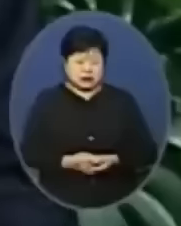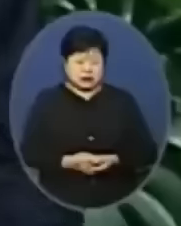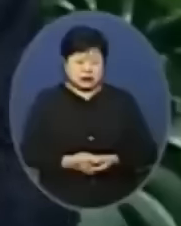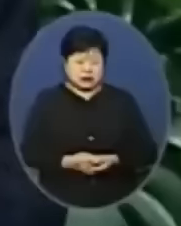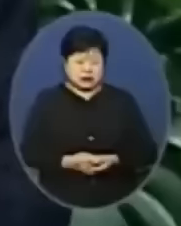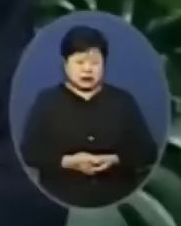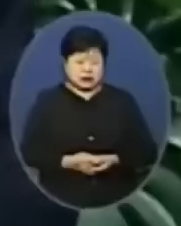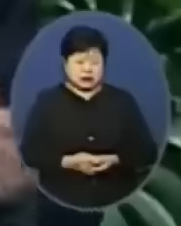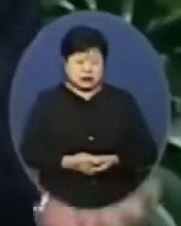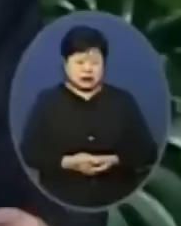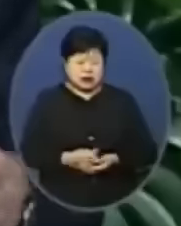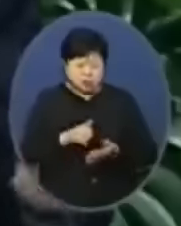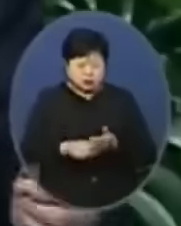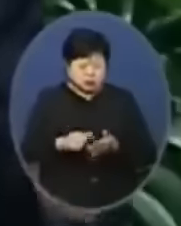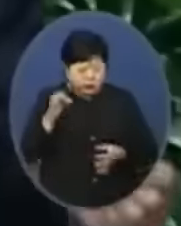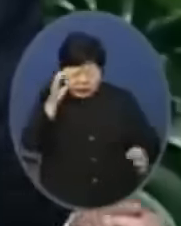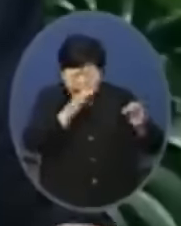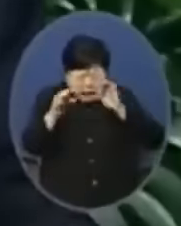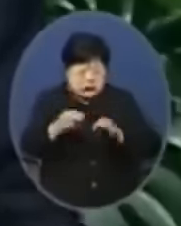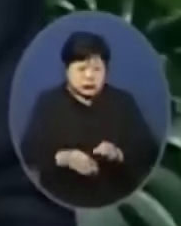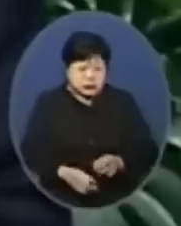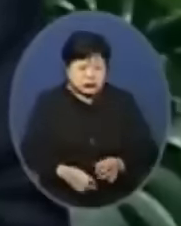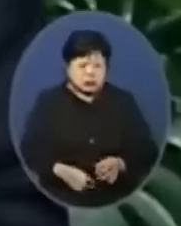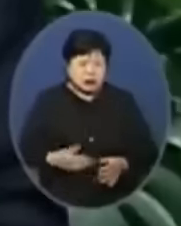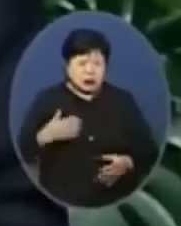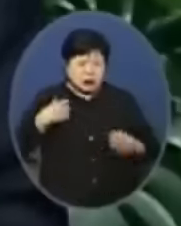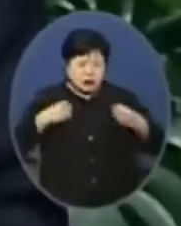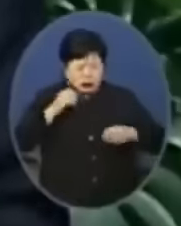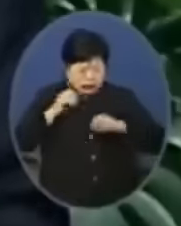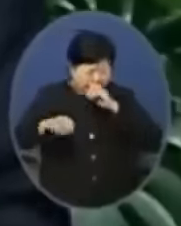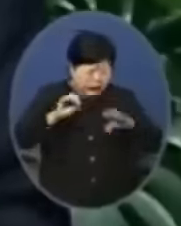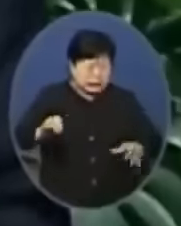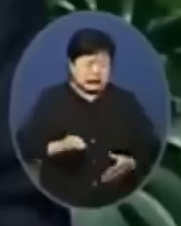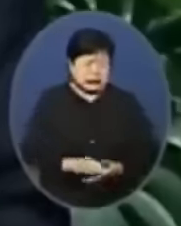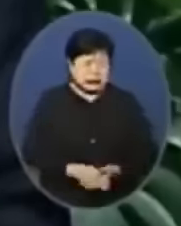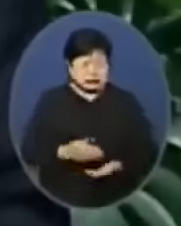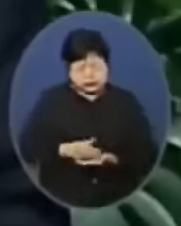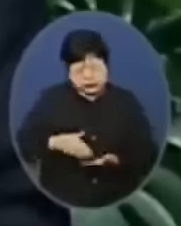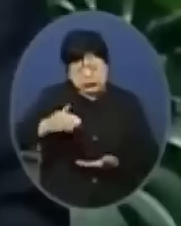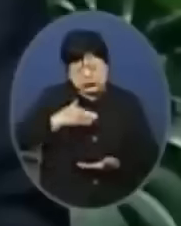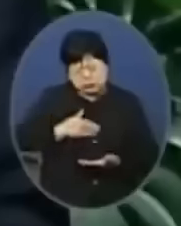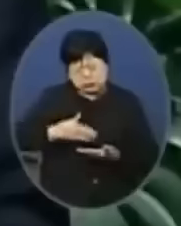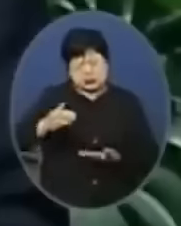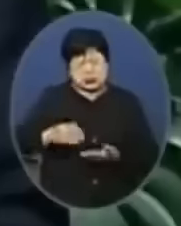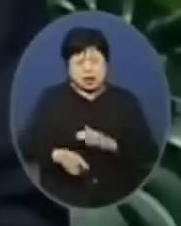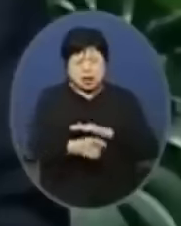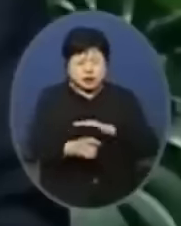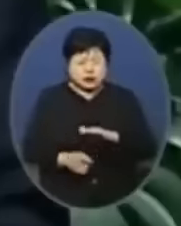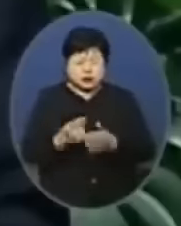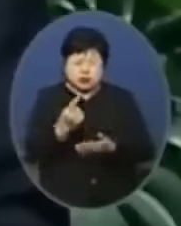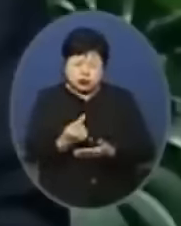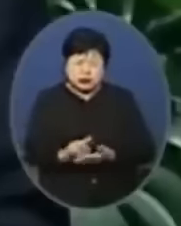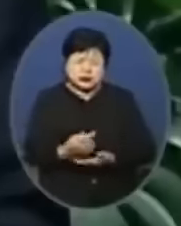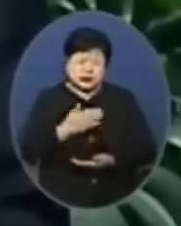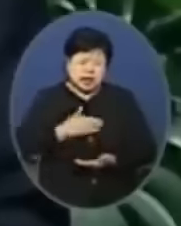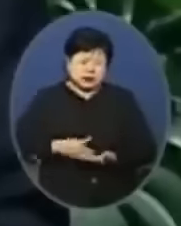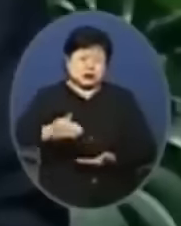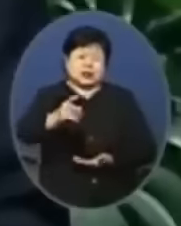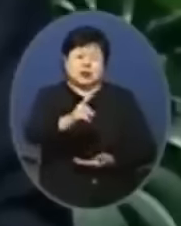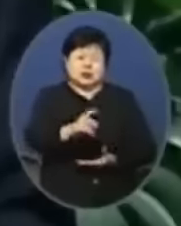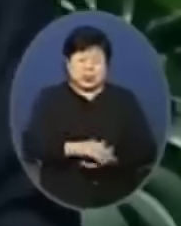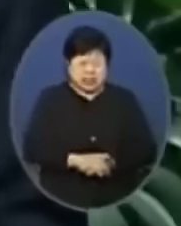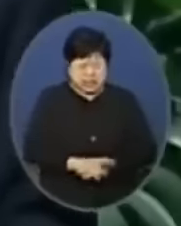귀중품을 찾는다고 옷을 전부 다 흩어놨어요. 그래서 아이고 이제는 쫓겨났다. 도적이 쫓겨난 거 아니라 내가